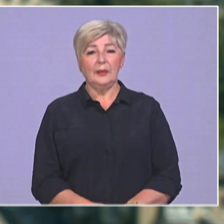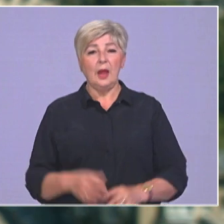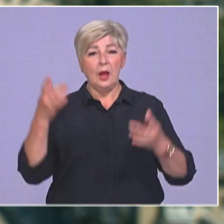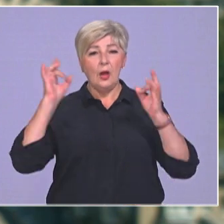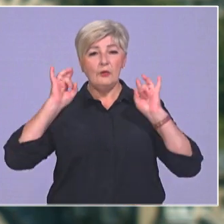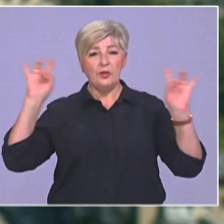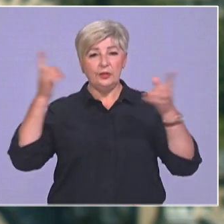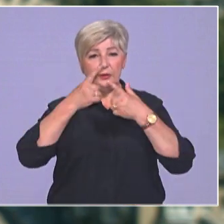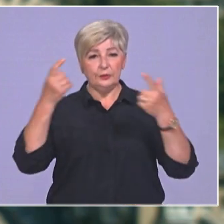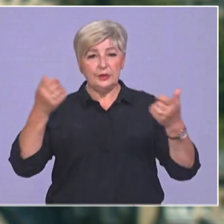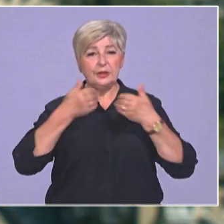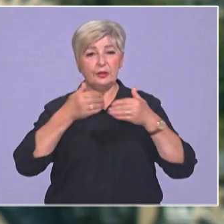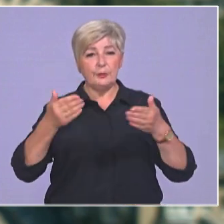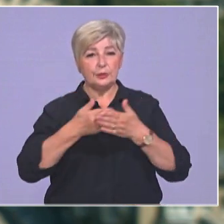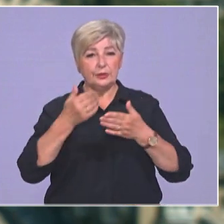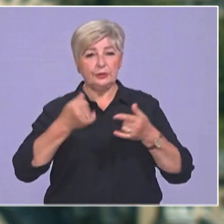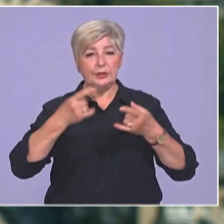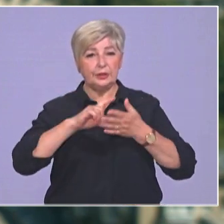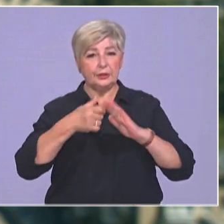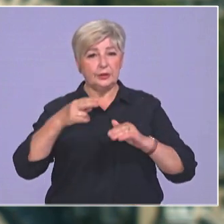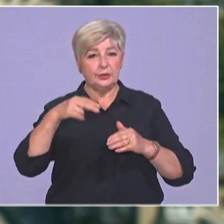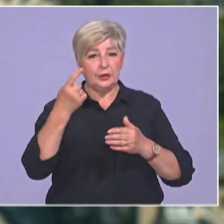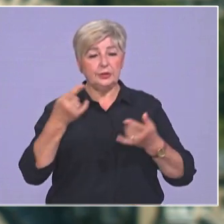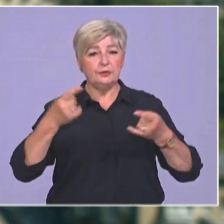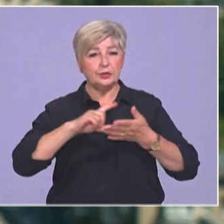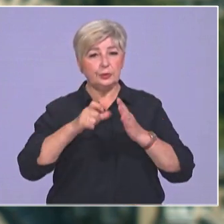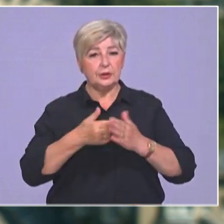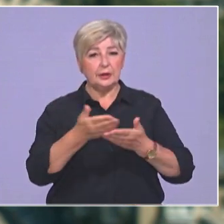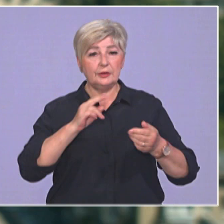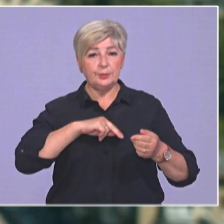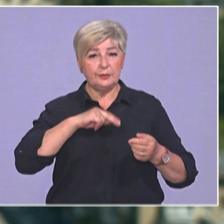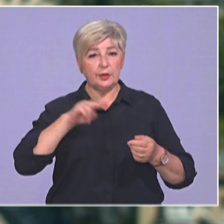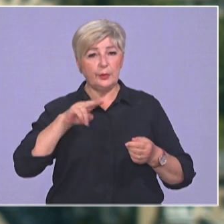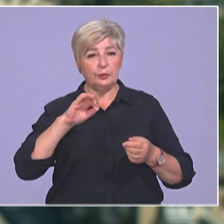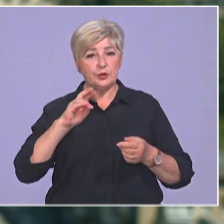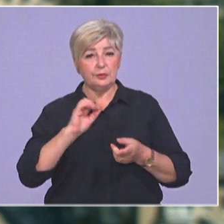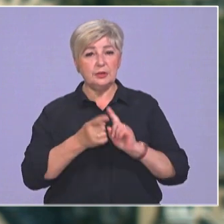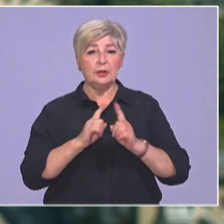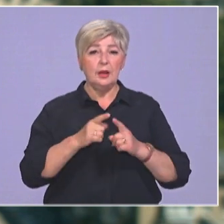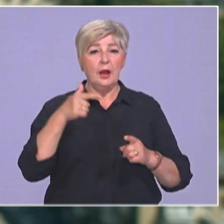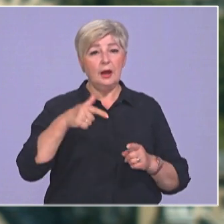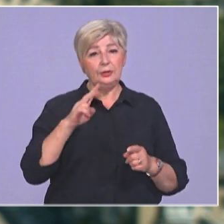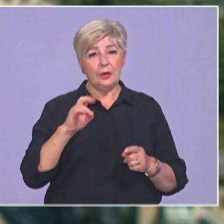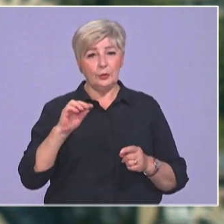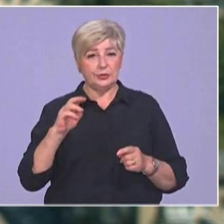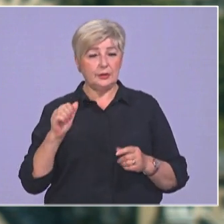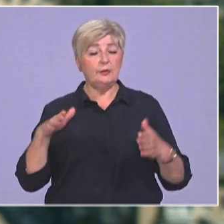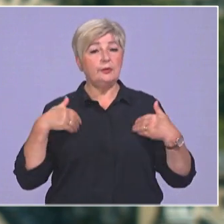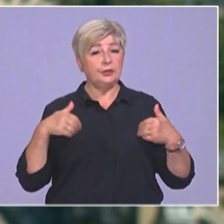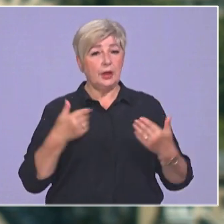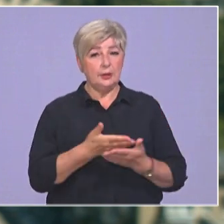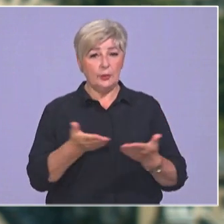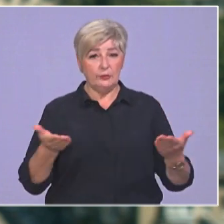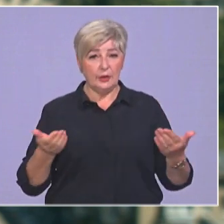В ефірі інформаційний випуск новин на телеканалі Д1. У студії для вас працюють Павло Живєтєв, сурдопереклад Ганна Костікова. Вітаємо